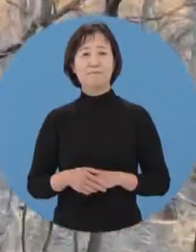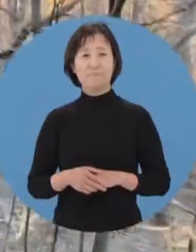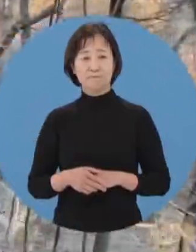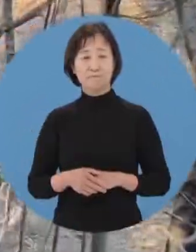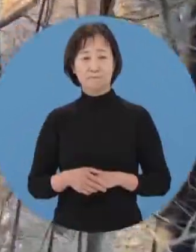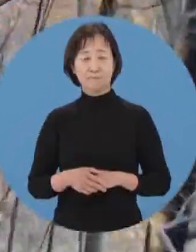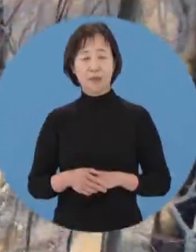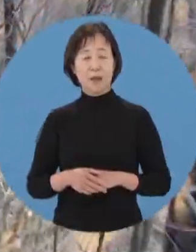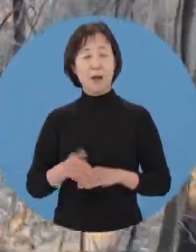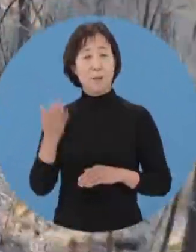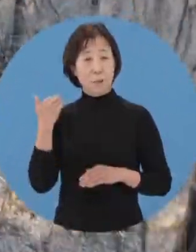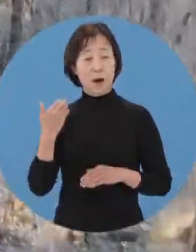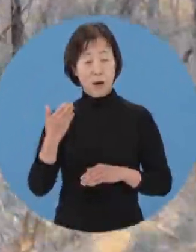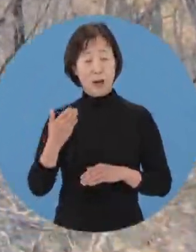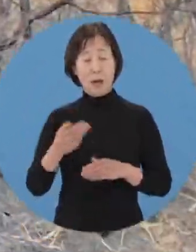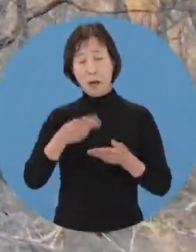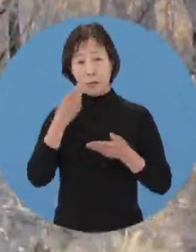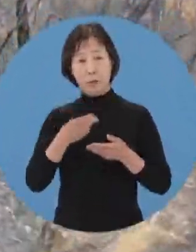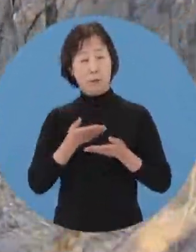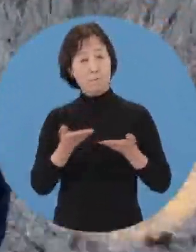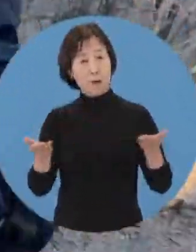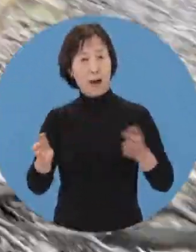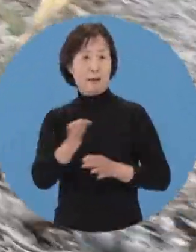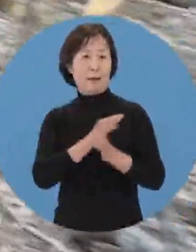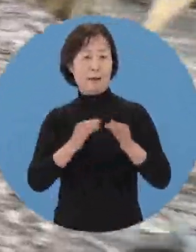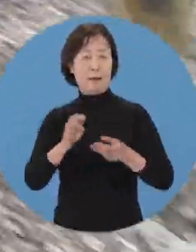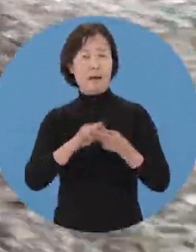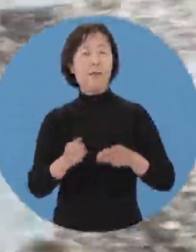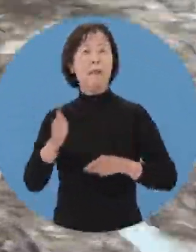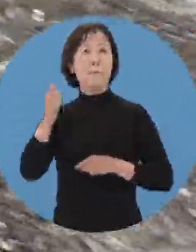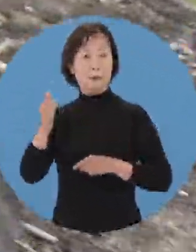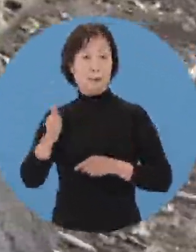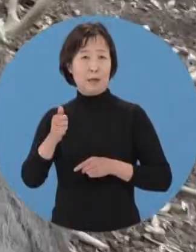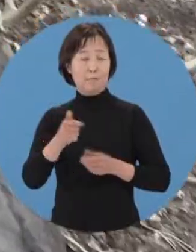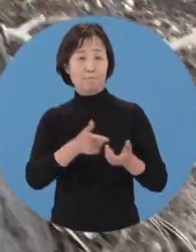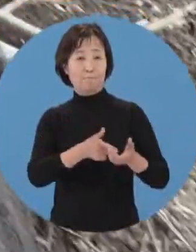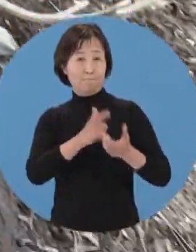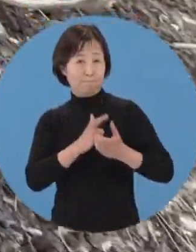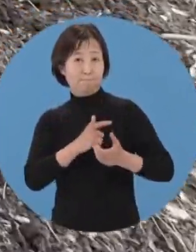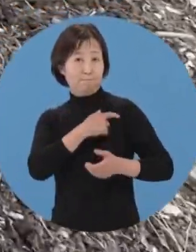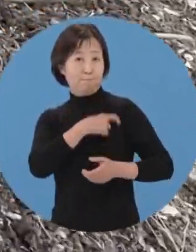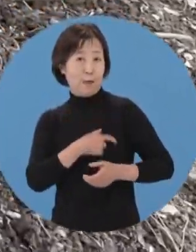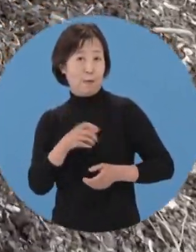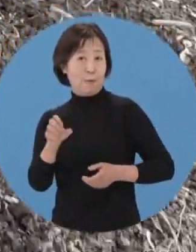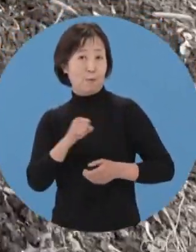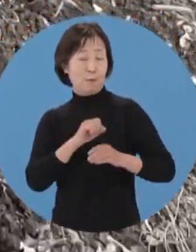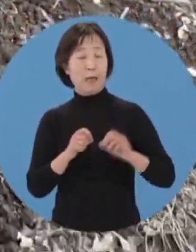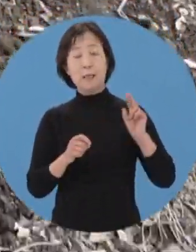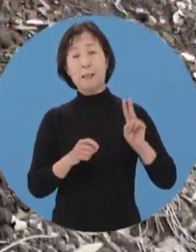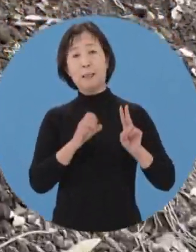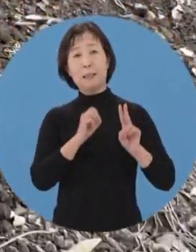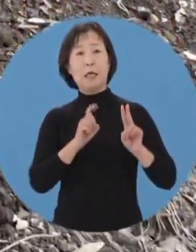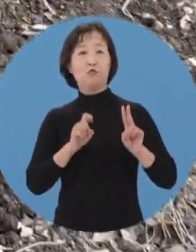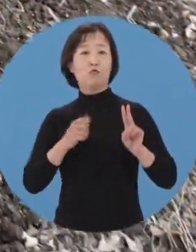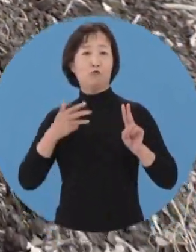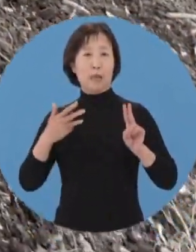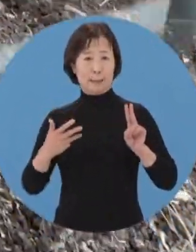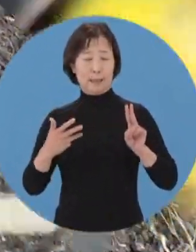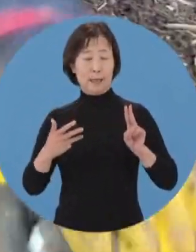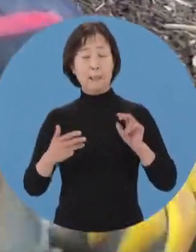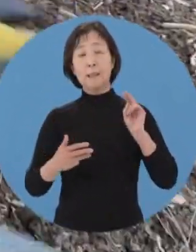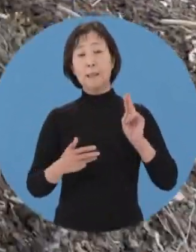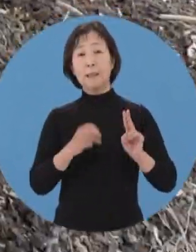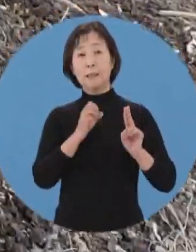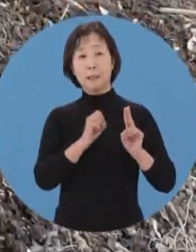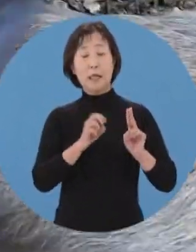飲食店を経営していた田辺さんが狩猟免許を取得したのは2018年。